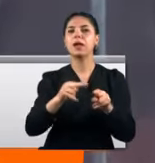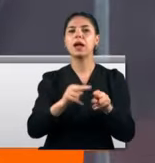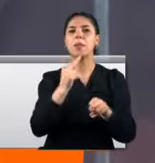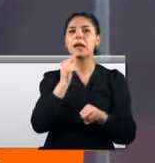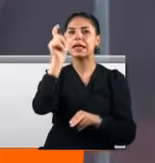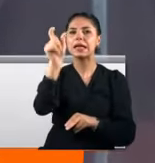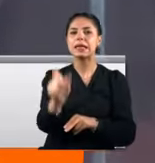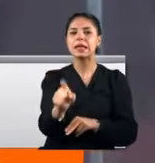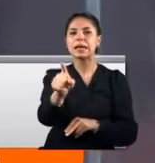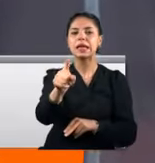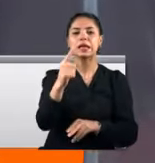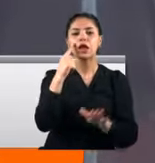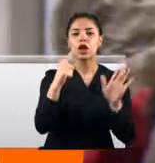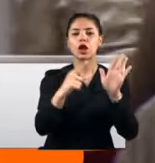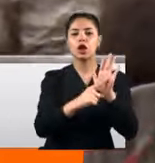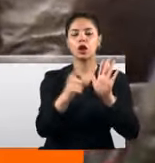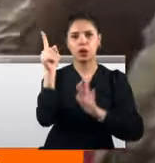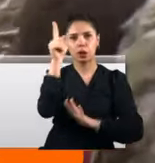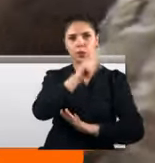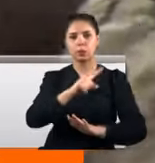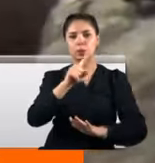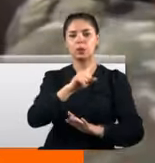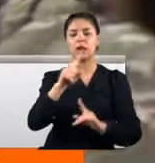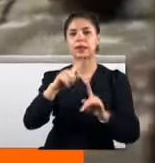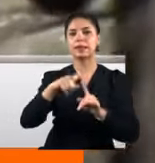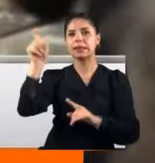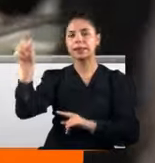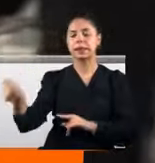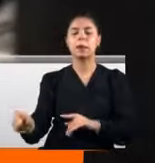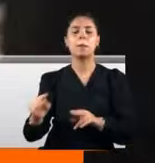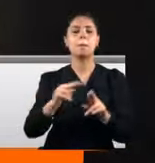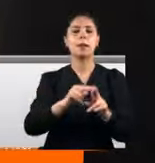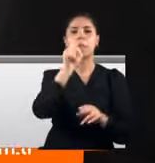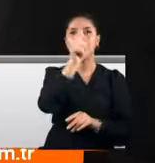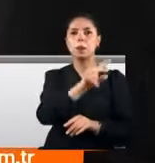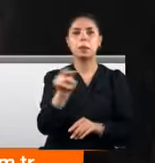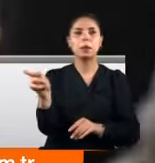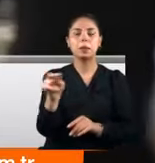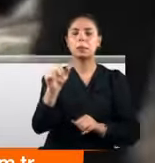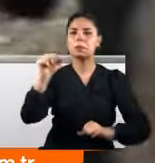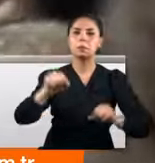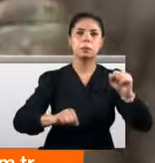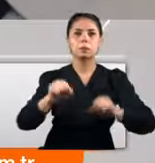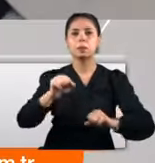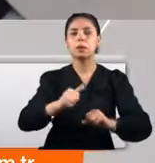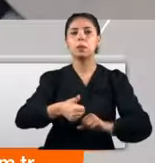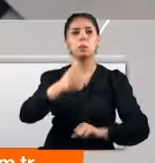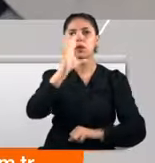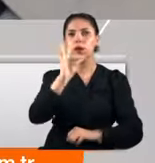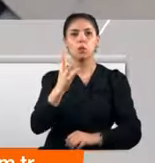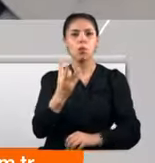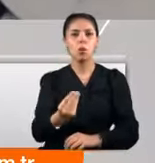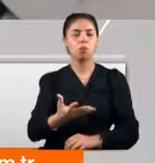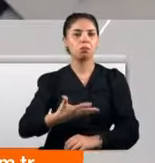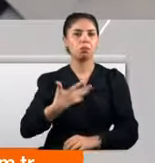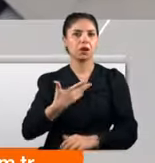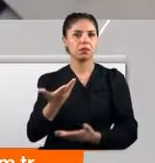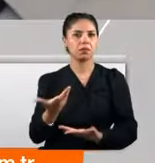Harris'i işaret etmesi ise Trump-Harris kapışmasında başkan kim olur sorusunu akıllara getirdi. Bundan sonraki